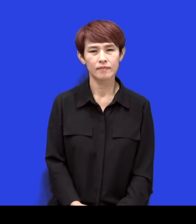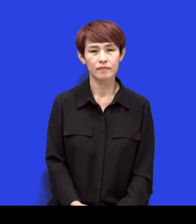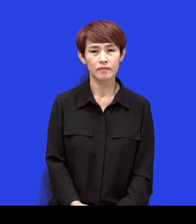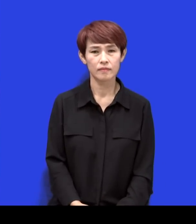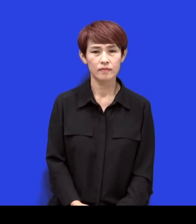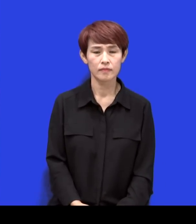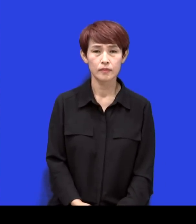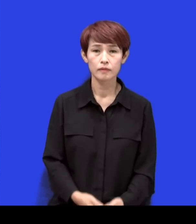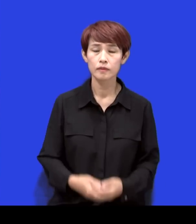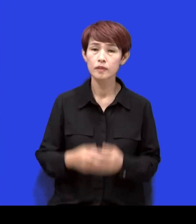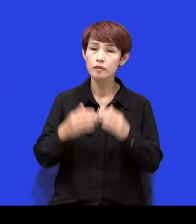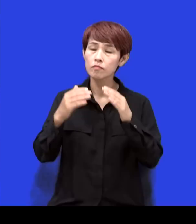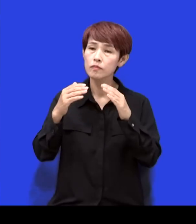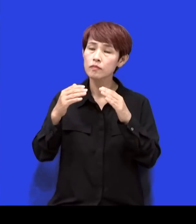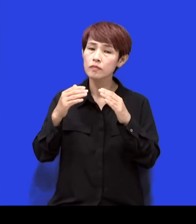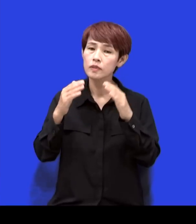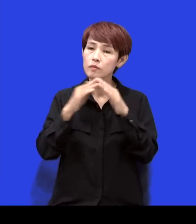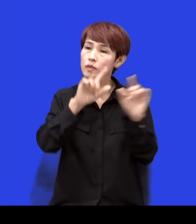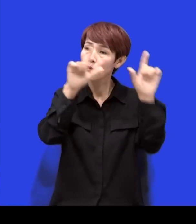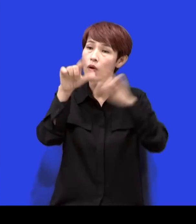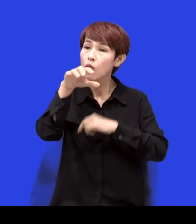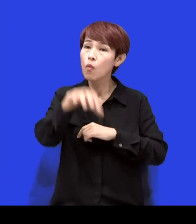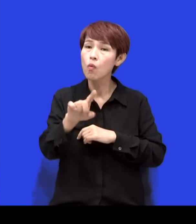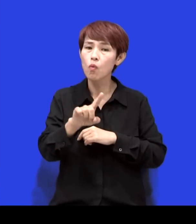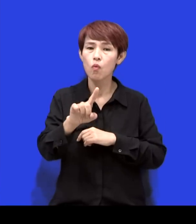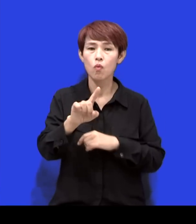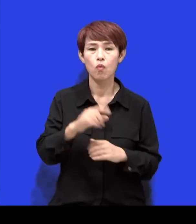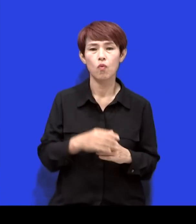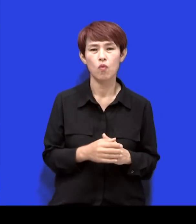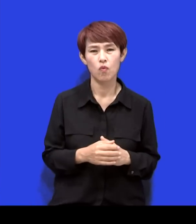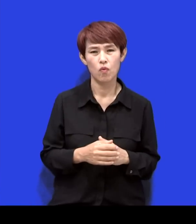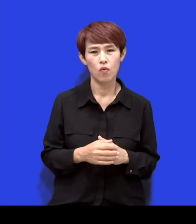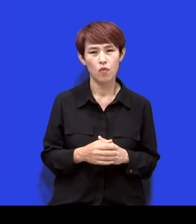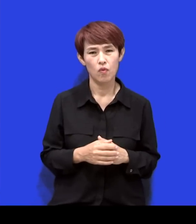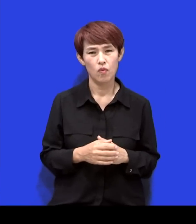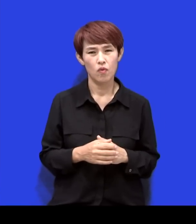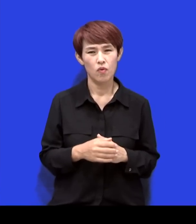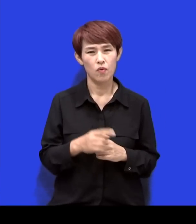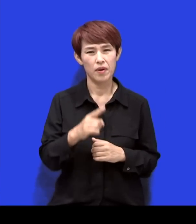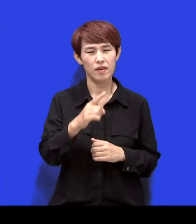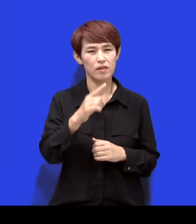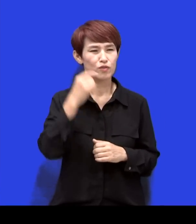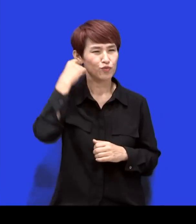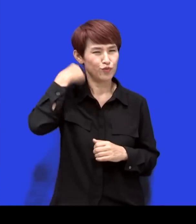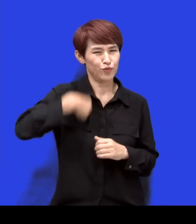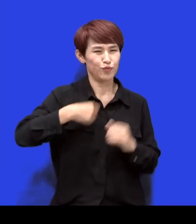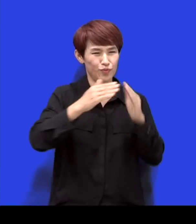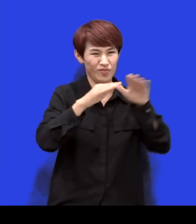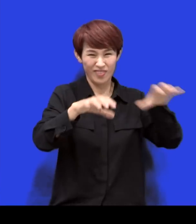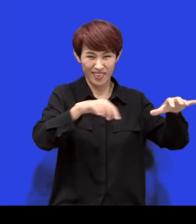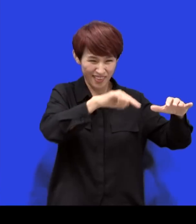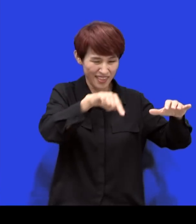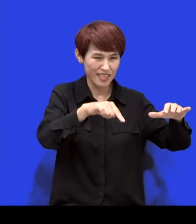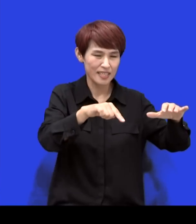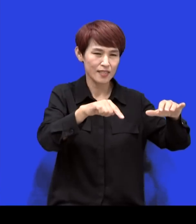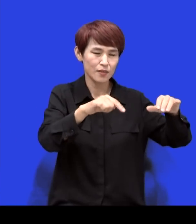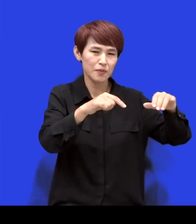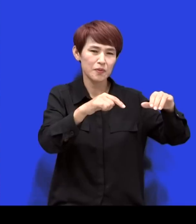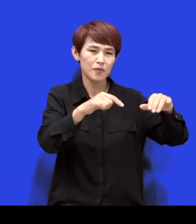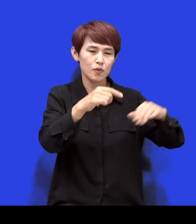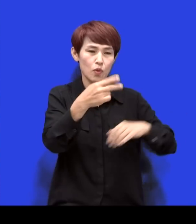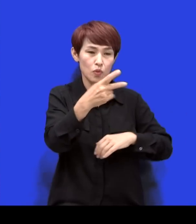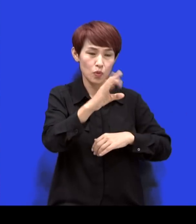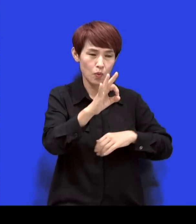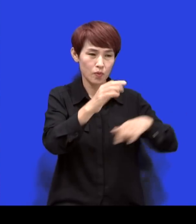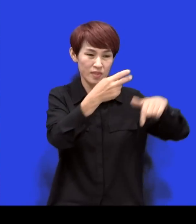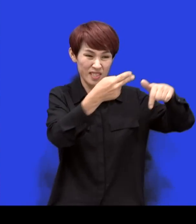동안 어디서 생활하셨어요? 그러니까 그 동인천 어디? 동인천에서 이제 왜 차이나타운 밑에 이제 신포동이랑 뭐 송월동